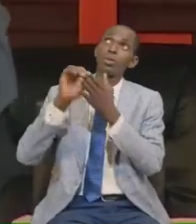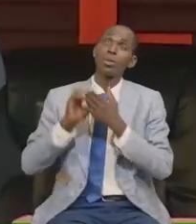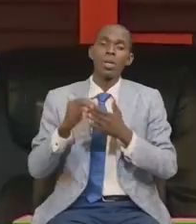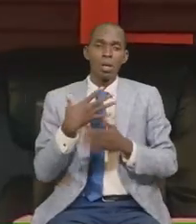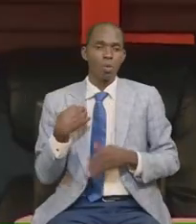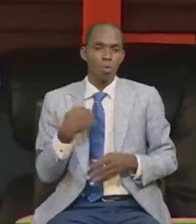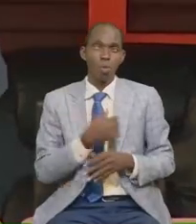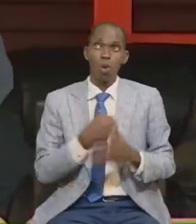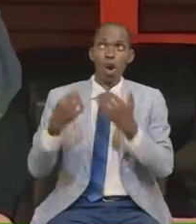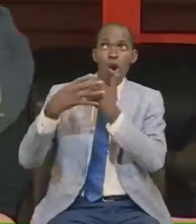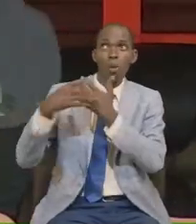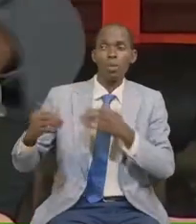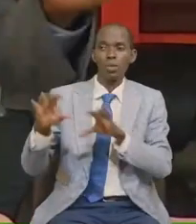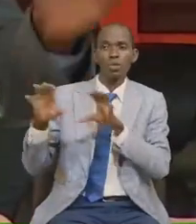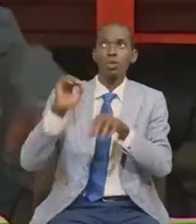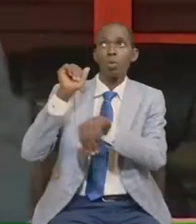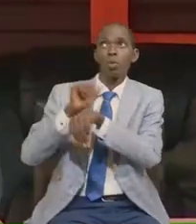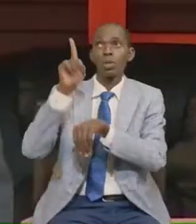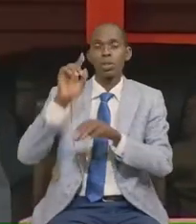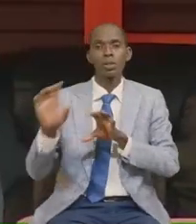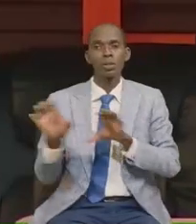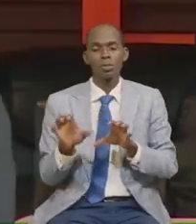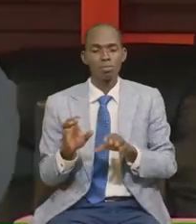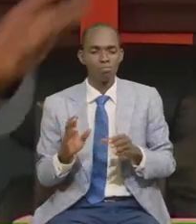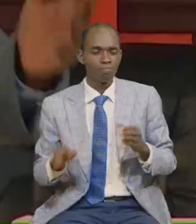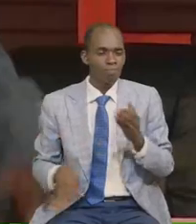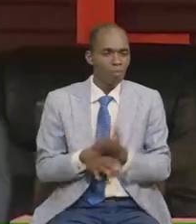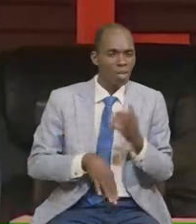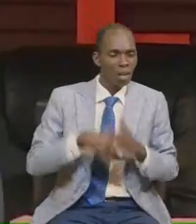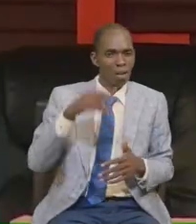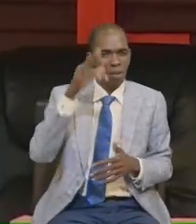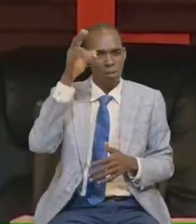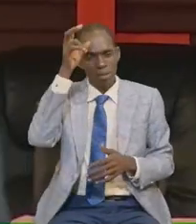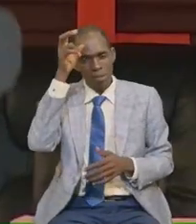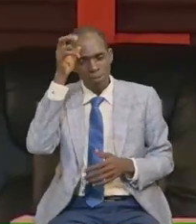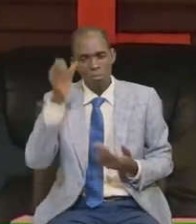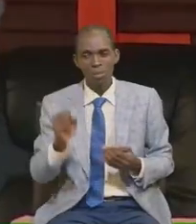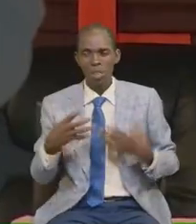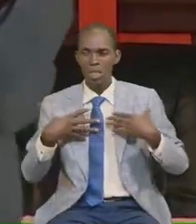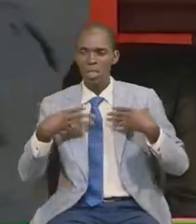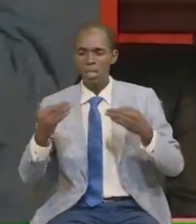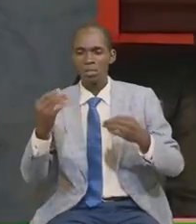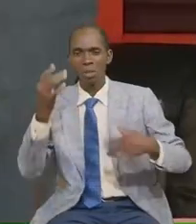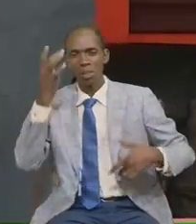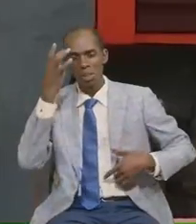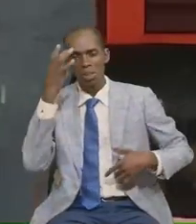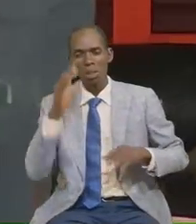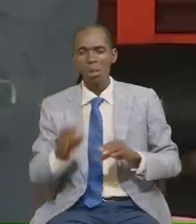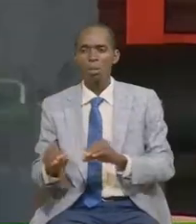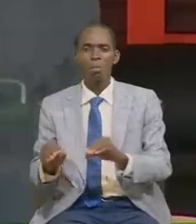pu faire, et chasser les démons, guérir les malades, et nous allons partout